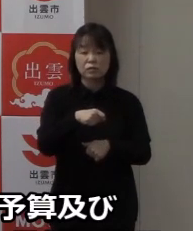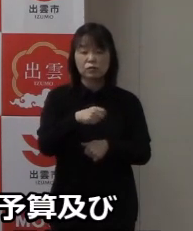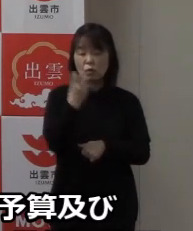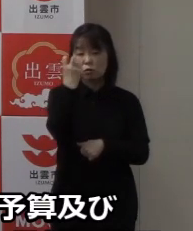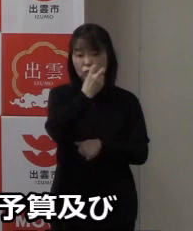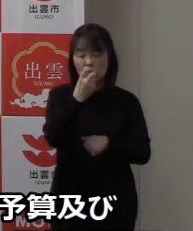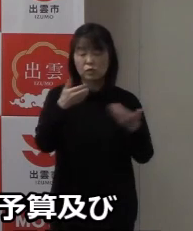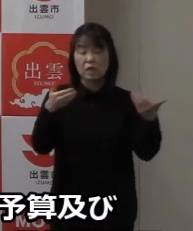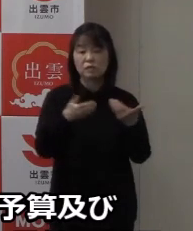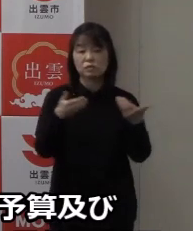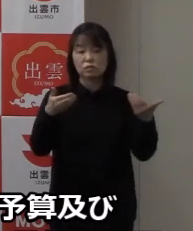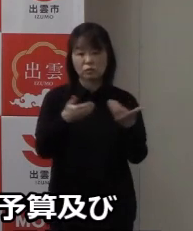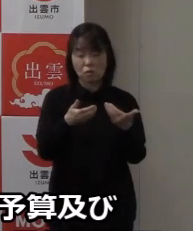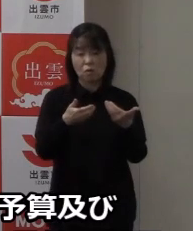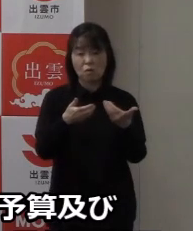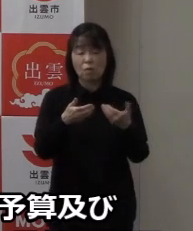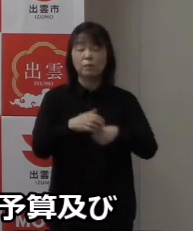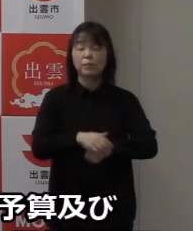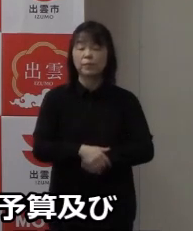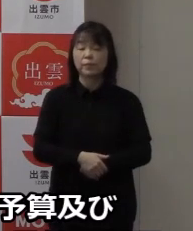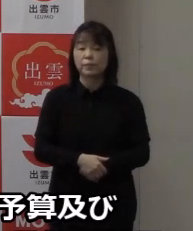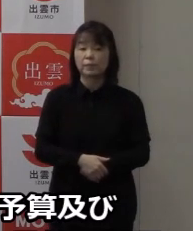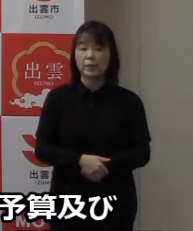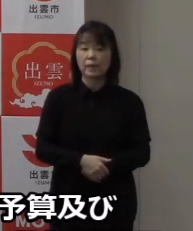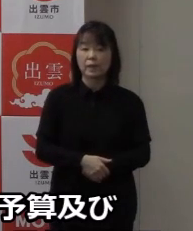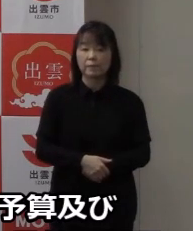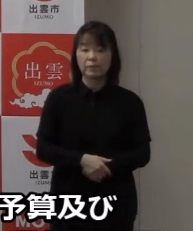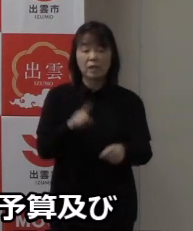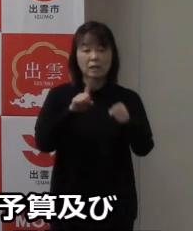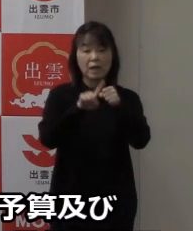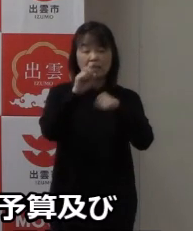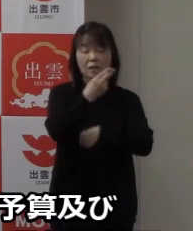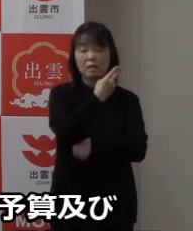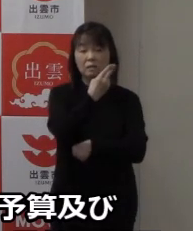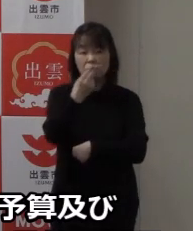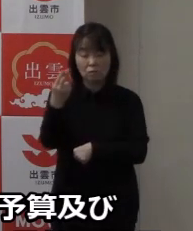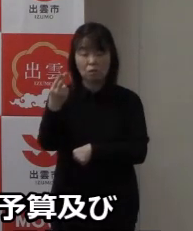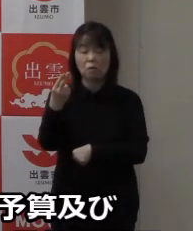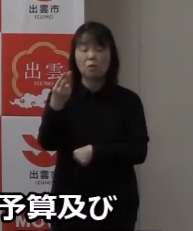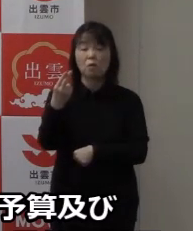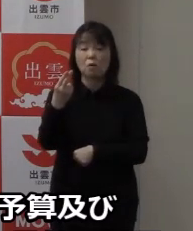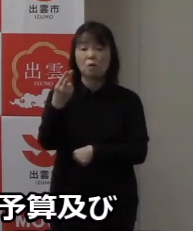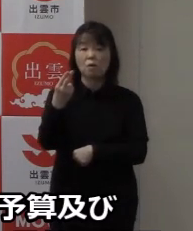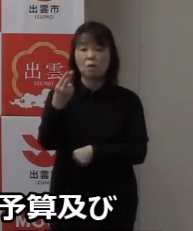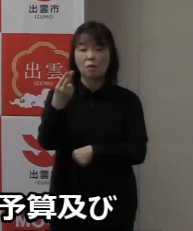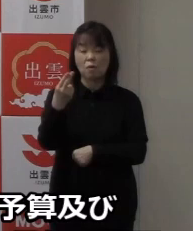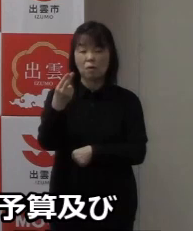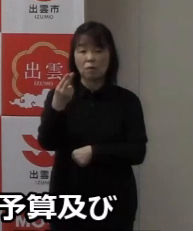ンス施設の整備等を実施をいたしまして、来年度で、